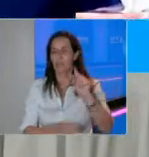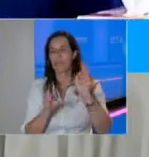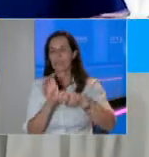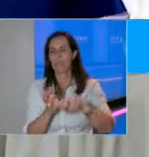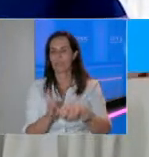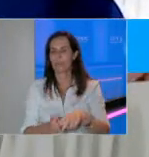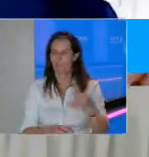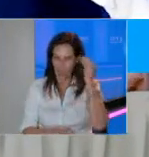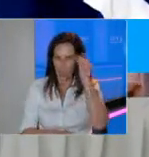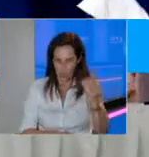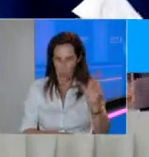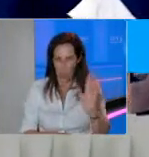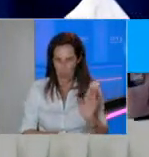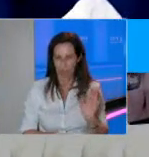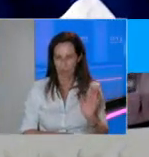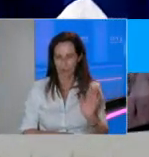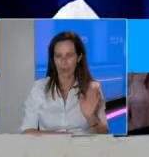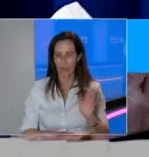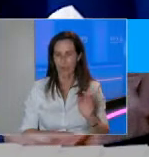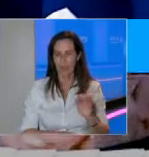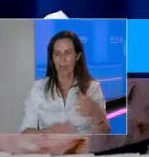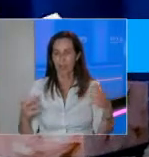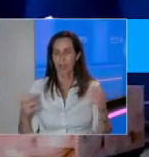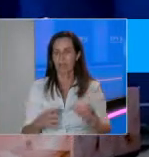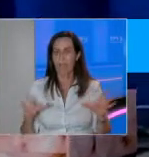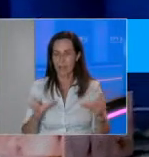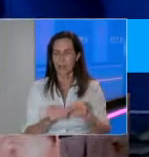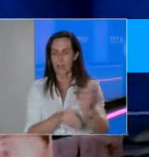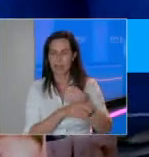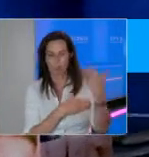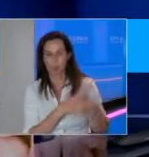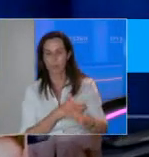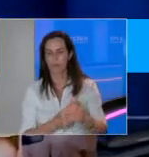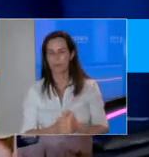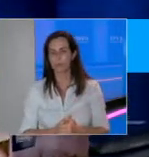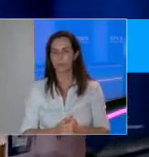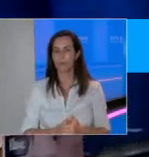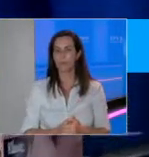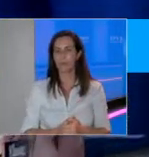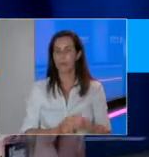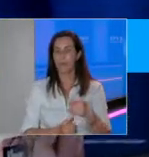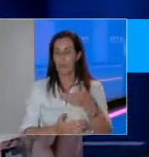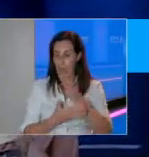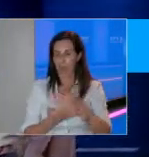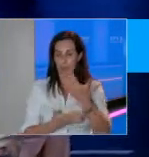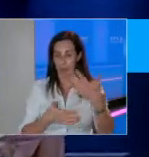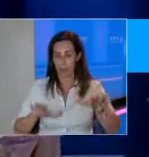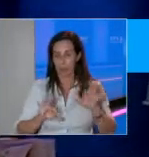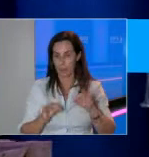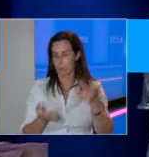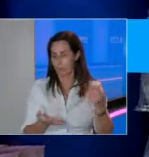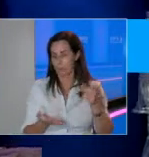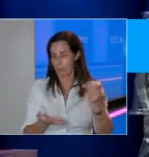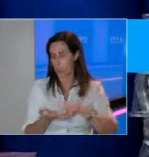יצטרף. כן. אם אתה זוכר את מה שנקרא, נכון. הגרוש ללירה. ברגע האחרון זה קרה. הוא נגע ל-35 מנדטים, שחלק מהם הם באמת לזכותו של